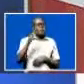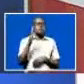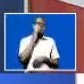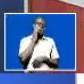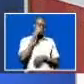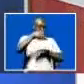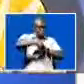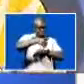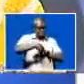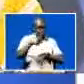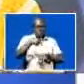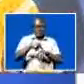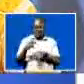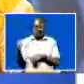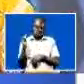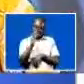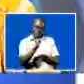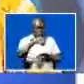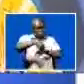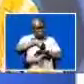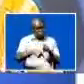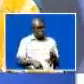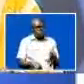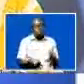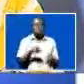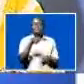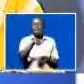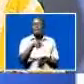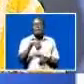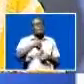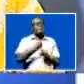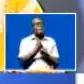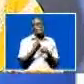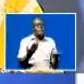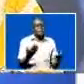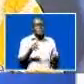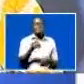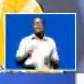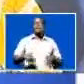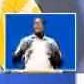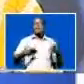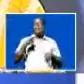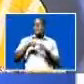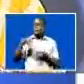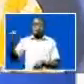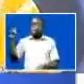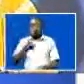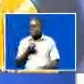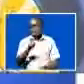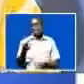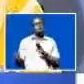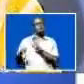mwanzangu. Basi ukimuhesabia tu, itakuwa hapo kama kiredio kimpisha tre betri, basi ukiondoka kimpenda funguliwa na